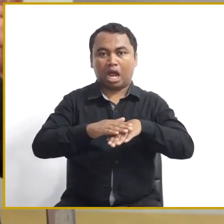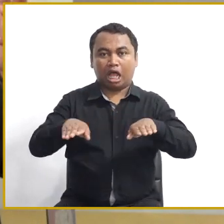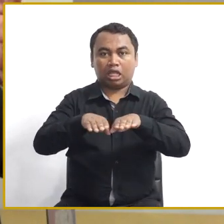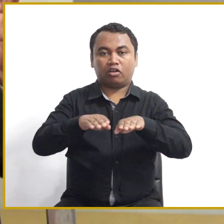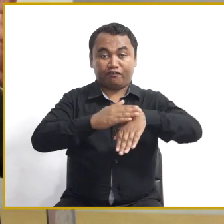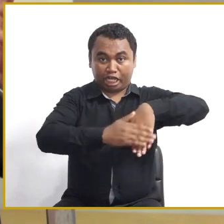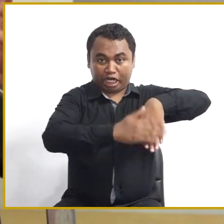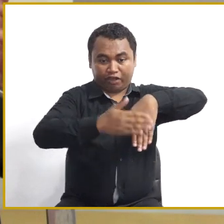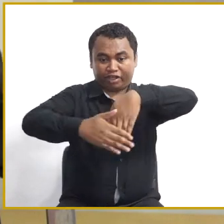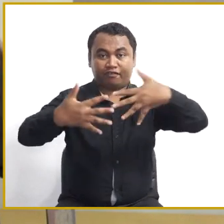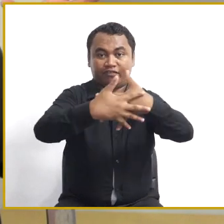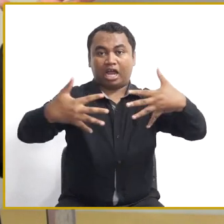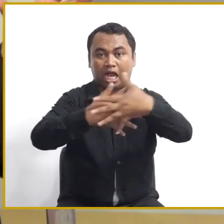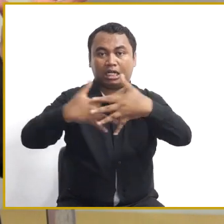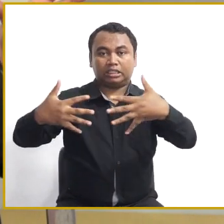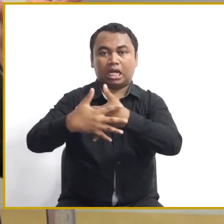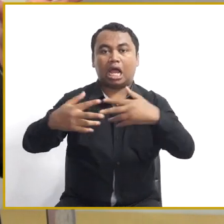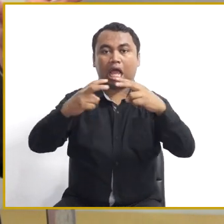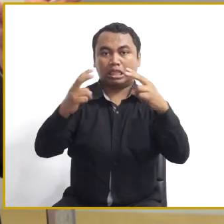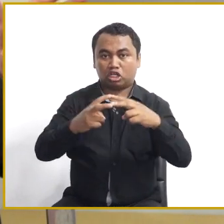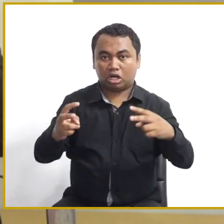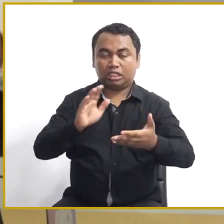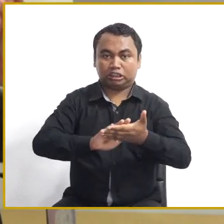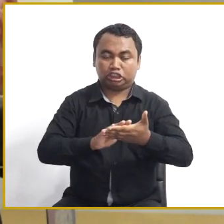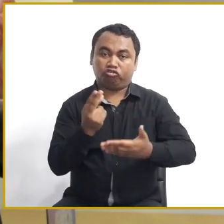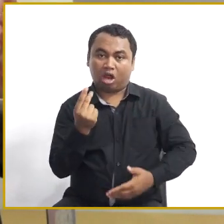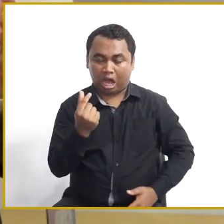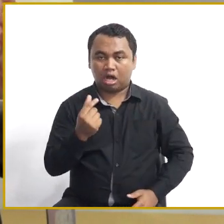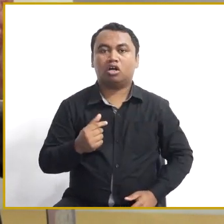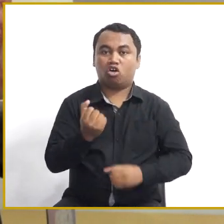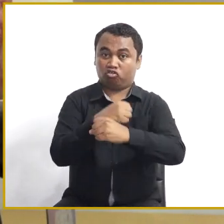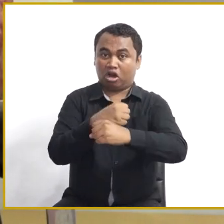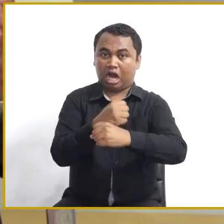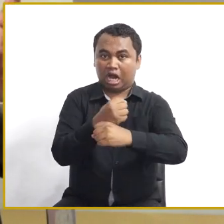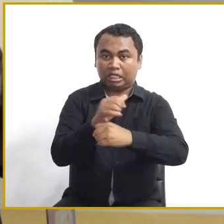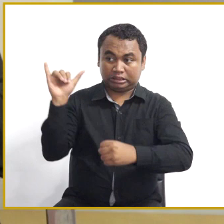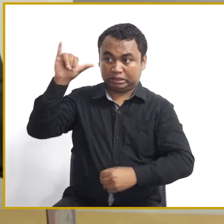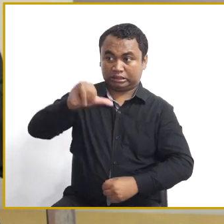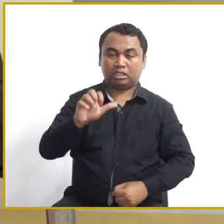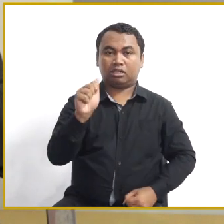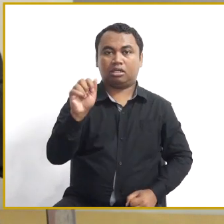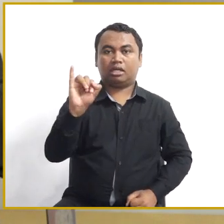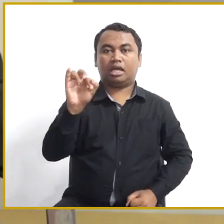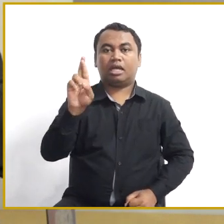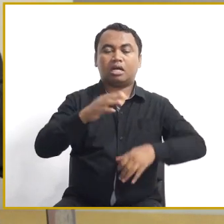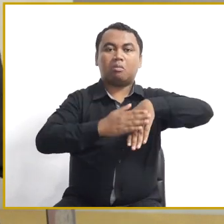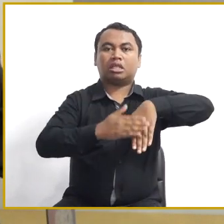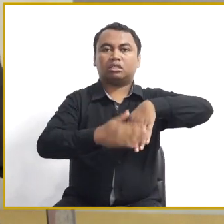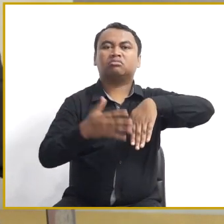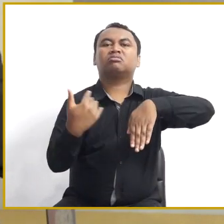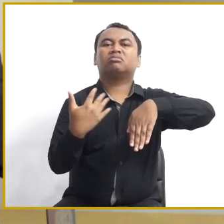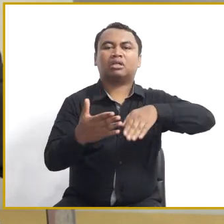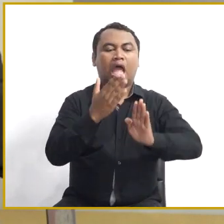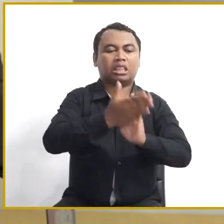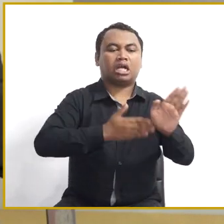zaho manokana raha raisiko ohatra ny tourisme ery Madagasikara ohatra, nahoana moa mivolana antsika ny tsy maintsy avy